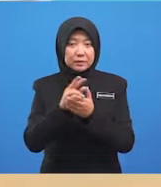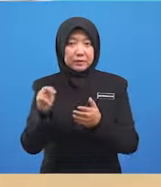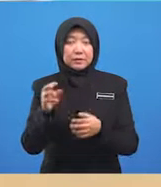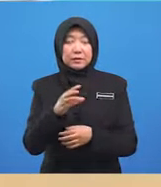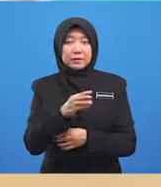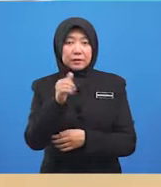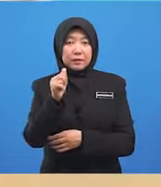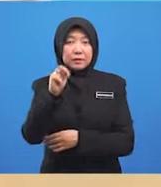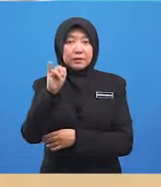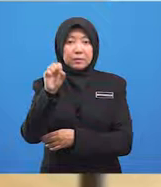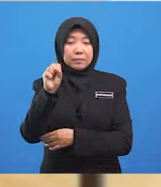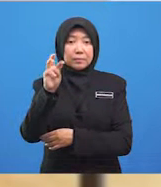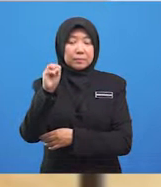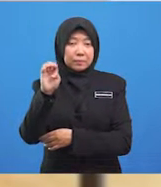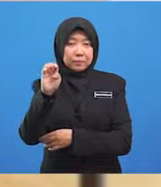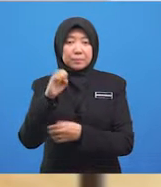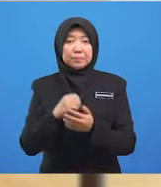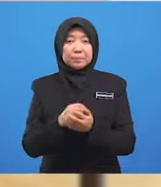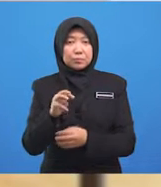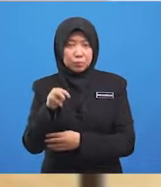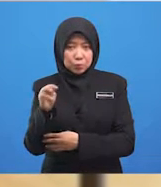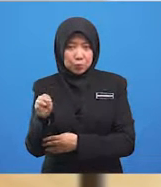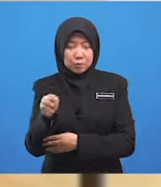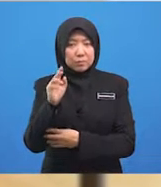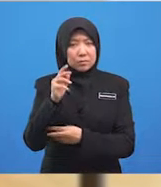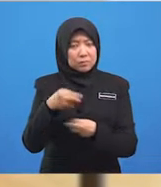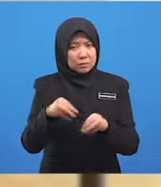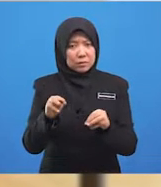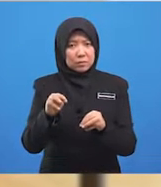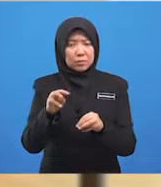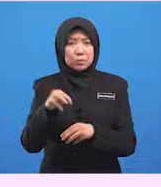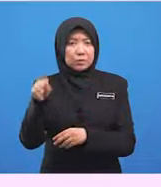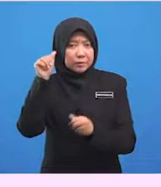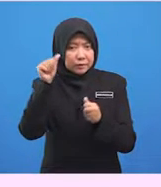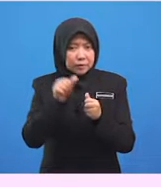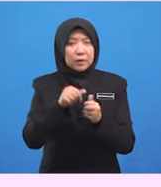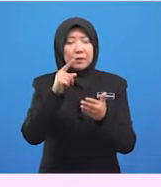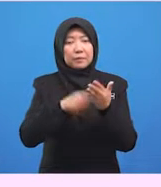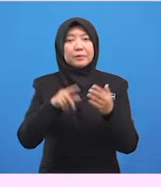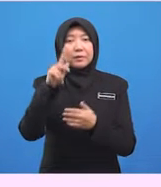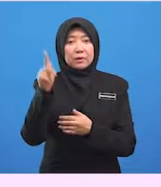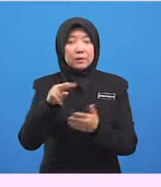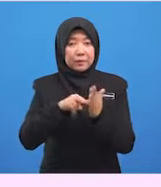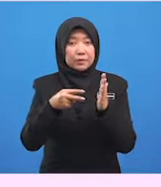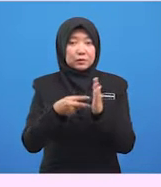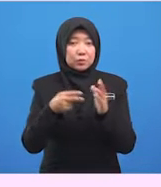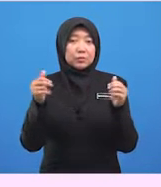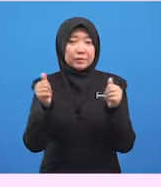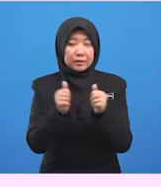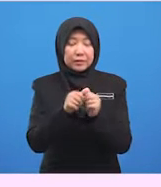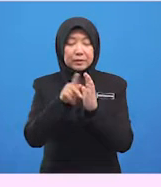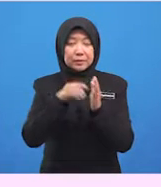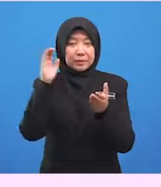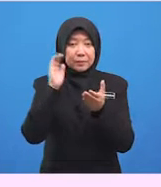Bisma oleh murid masih kamu ribu diingat apakah yang dimaksudkan dengan